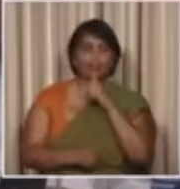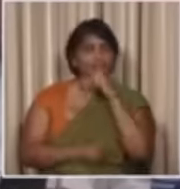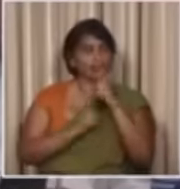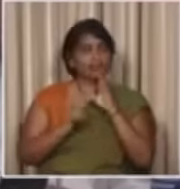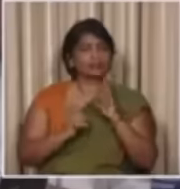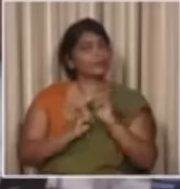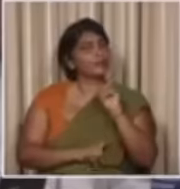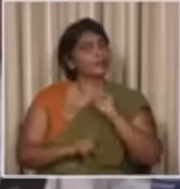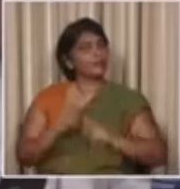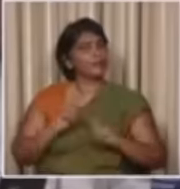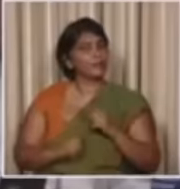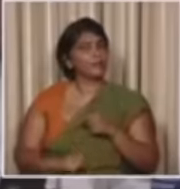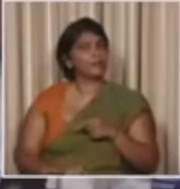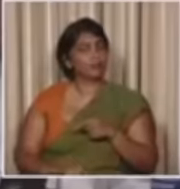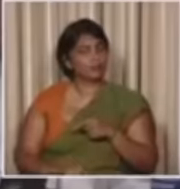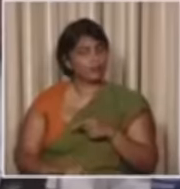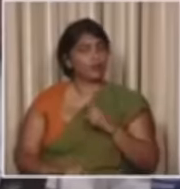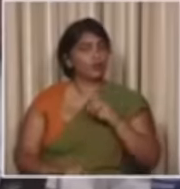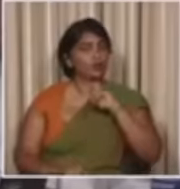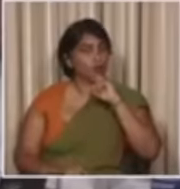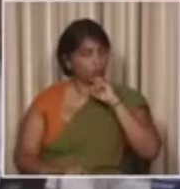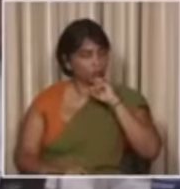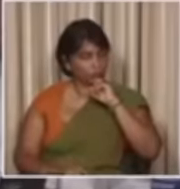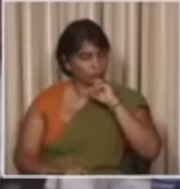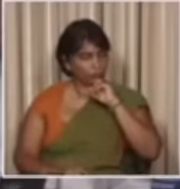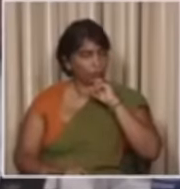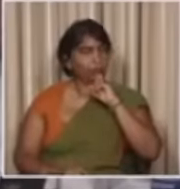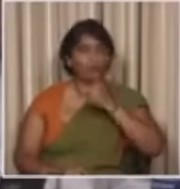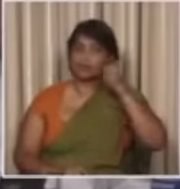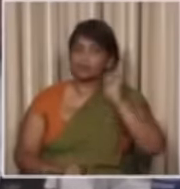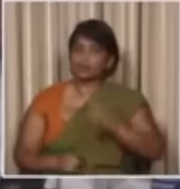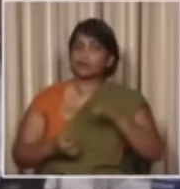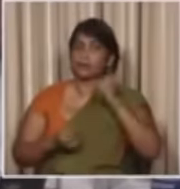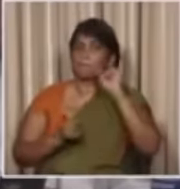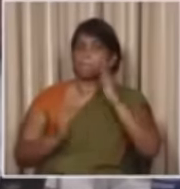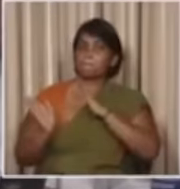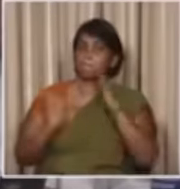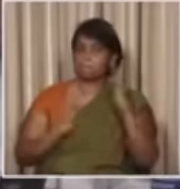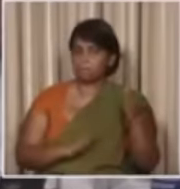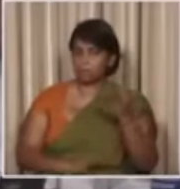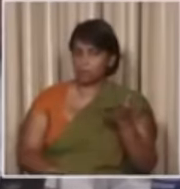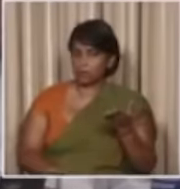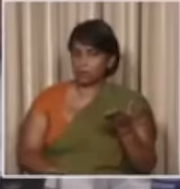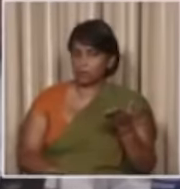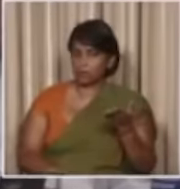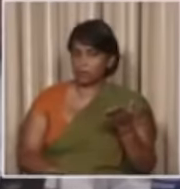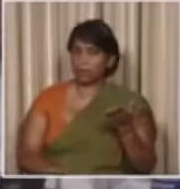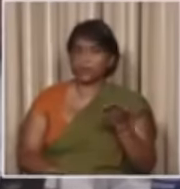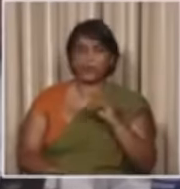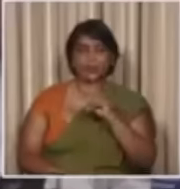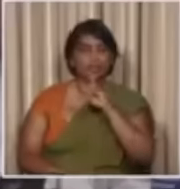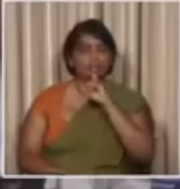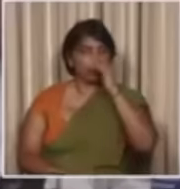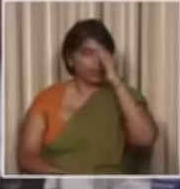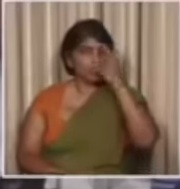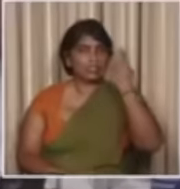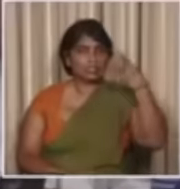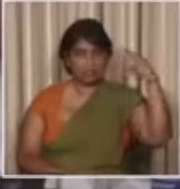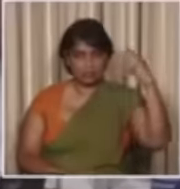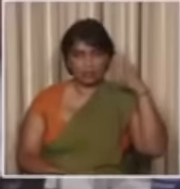කරනකොට මේ පාර්ලිමේන්තුවේ අධිකරණ තීන්දුවල ප්‍රමාදය ගැන දැන් අපේ සභානායකතුමා පෙරේද